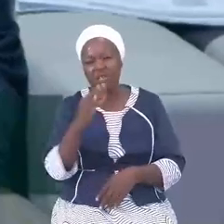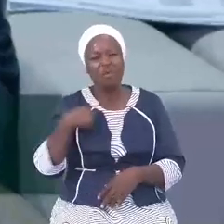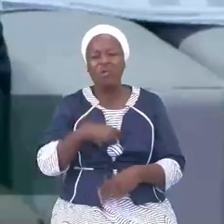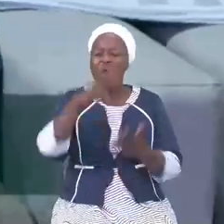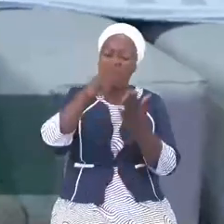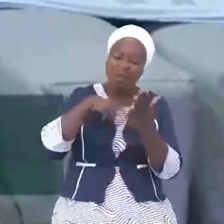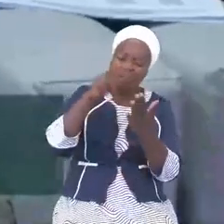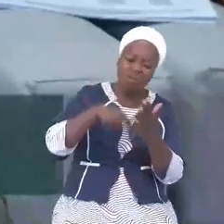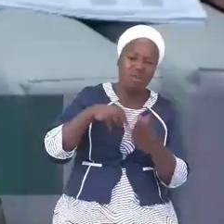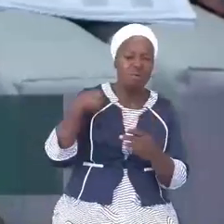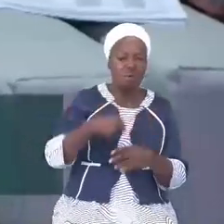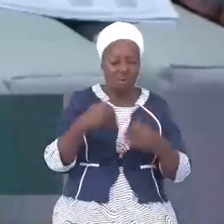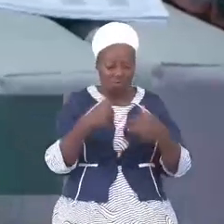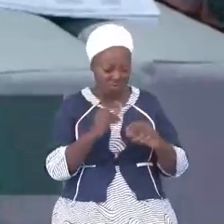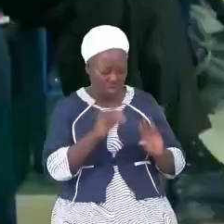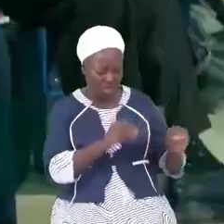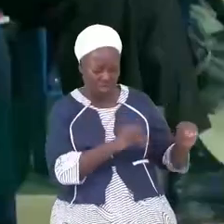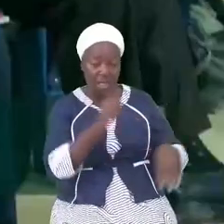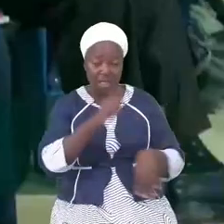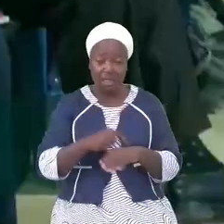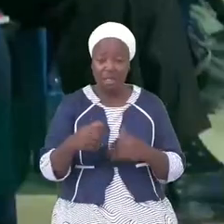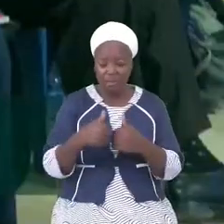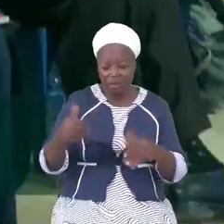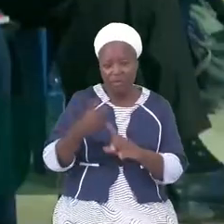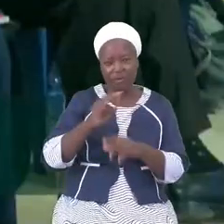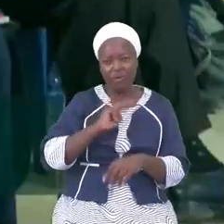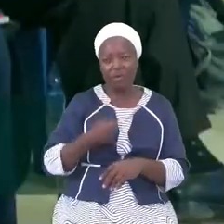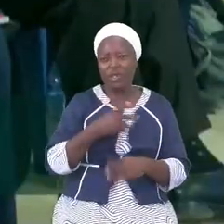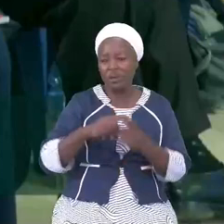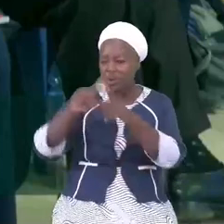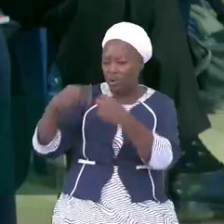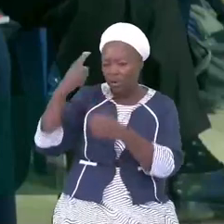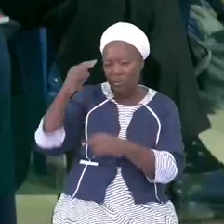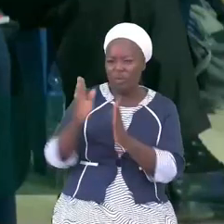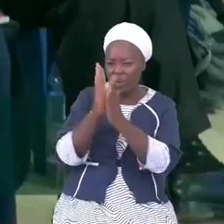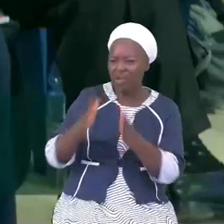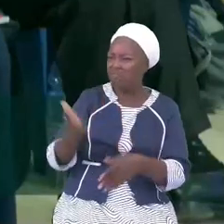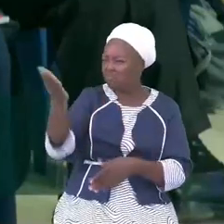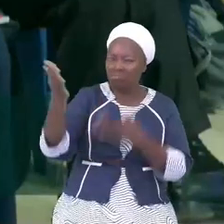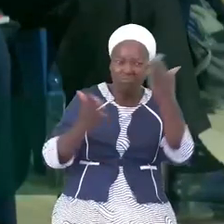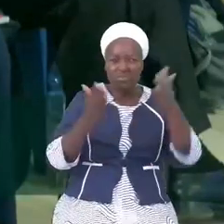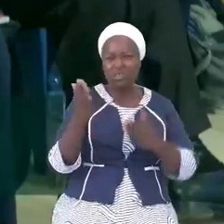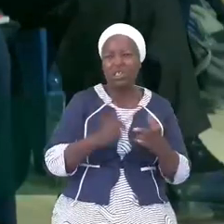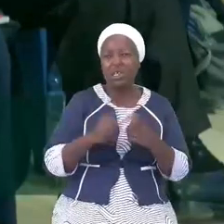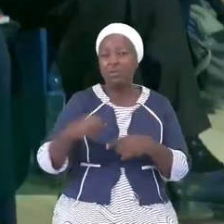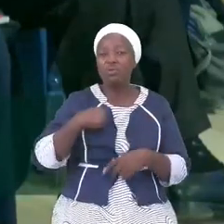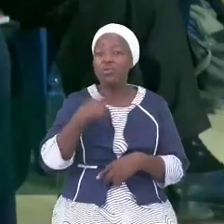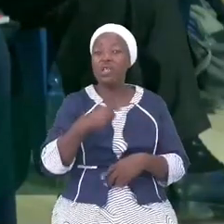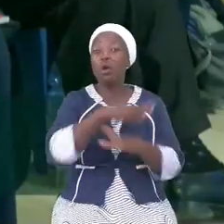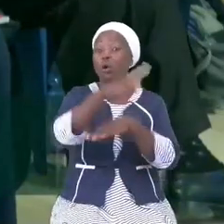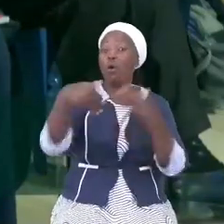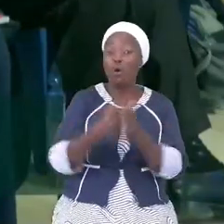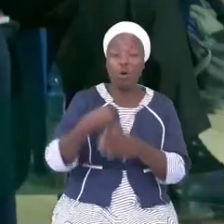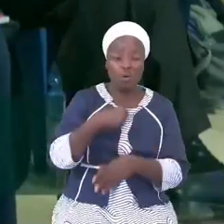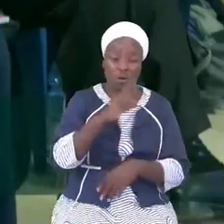on dédie du temps et on va même à une retraite dans la prière. Et on dit que tout ce que nous faisons ici, c'est de